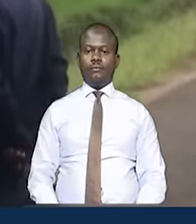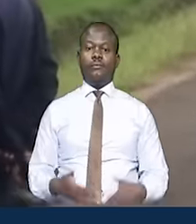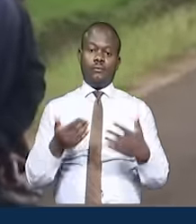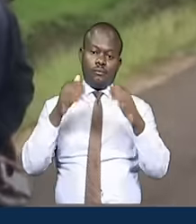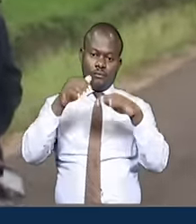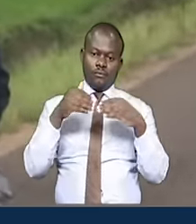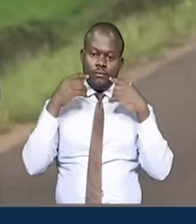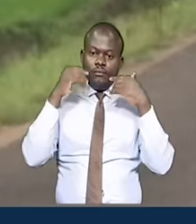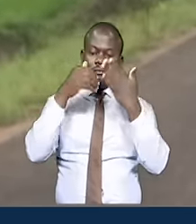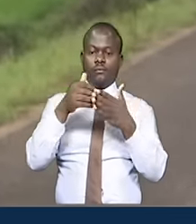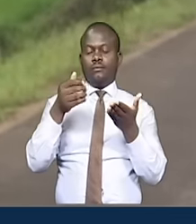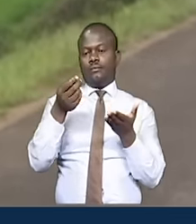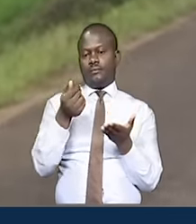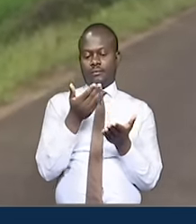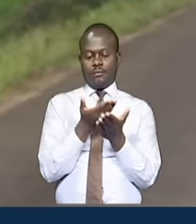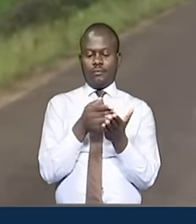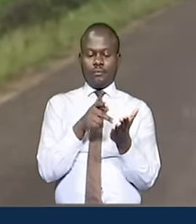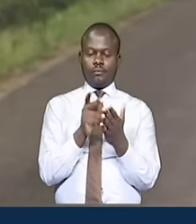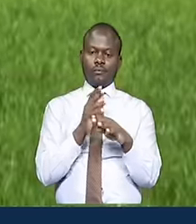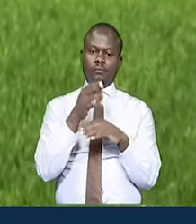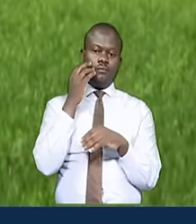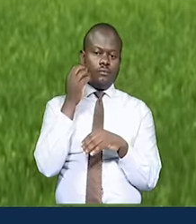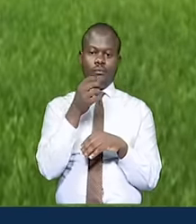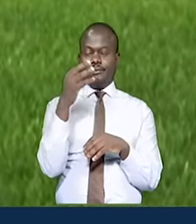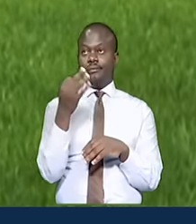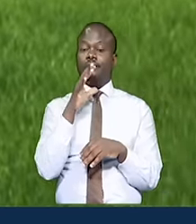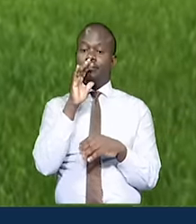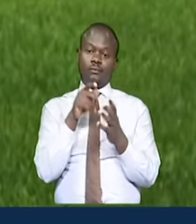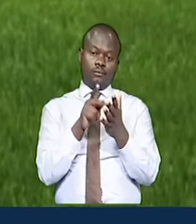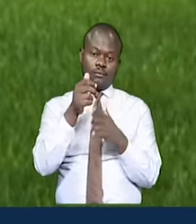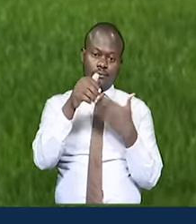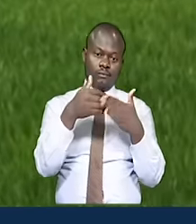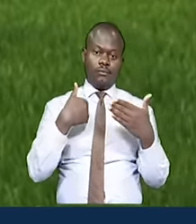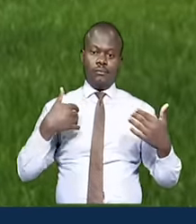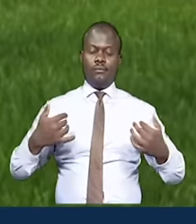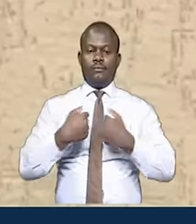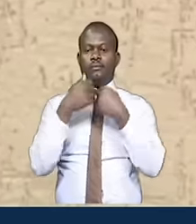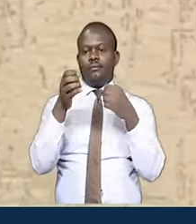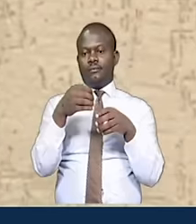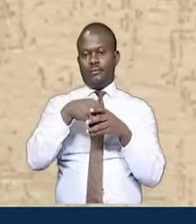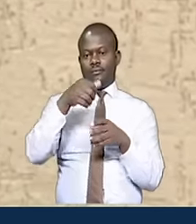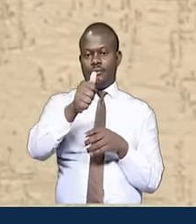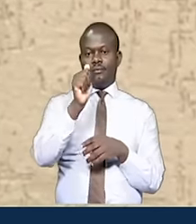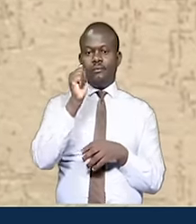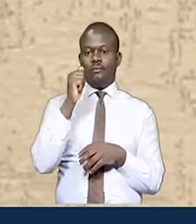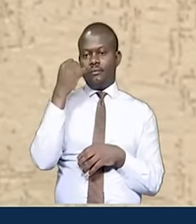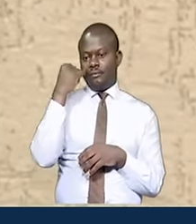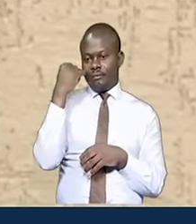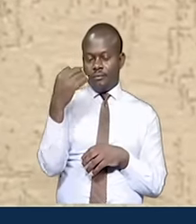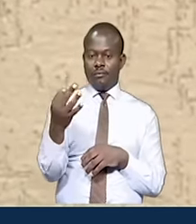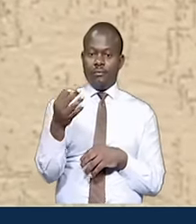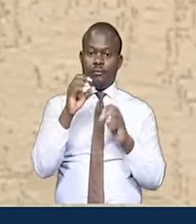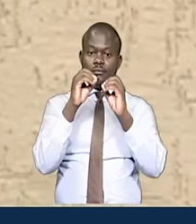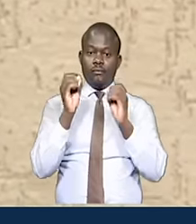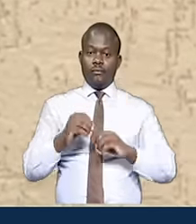abahinzi bavuga ko amafaranga bishyuza amaze amezi atatu ngo gutinda kwishyurwa kwabo byagize ingaruka no ku makoperative yabo iyo kubiro